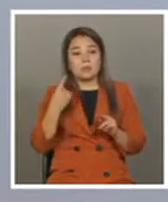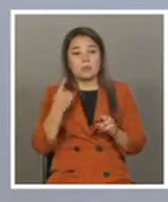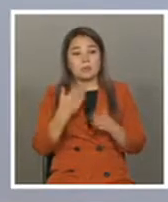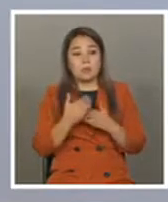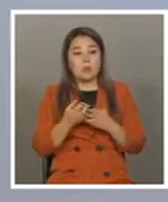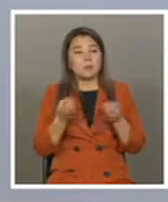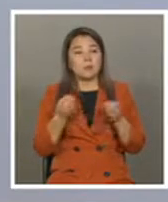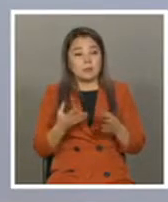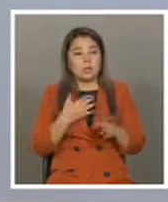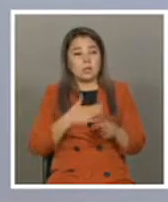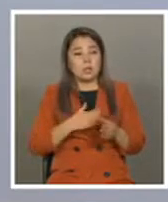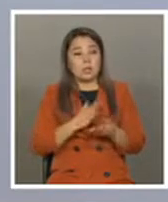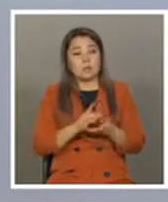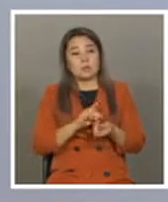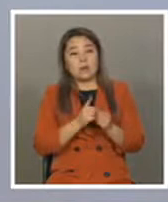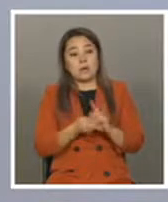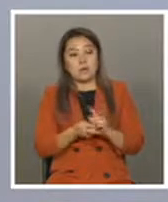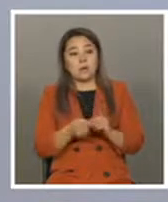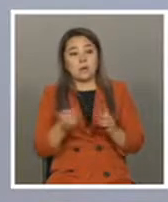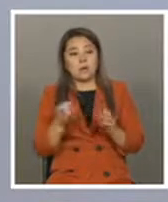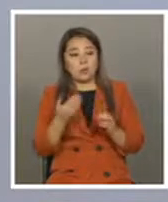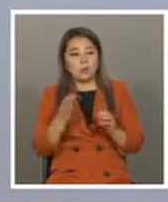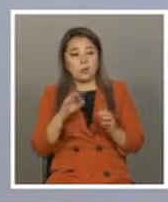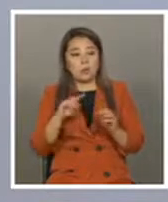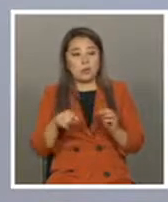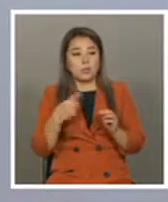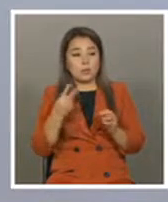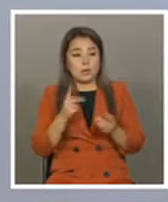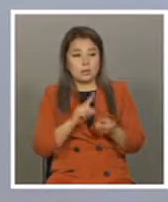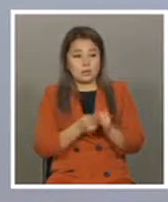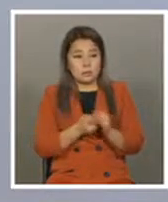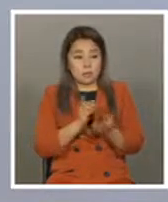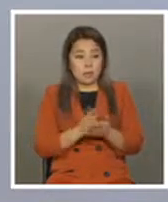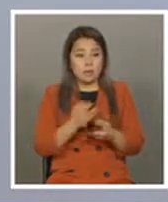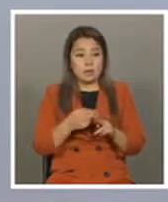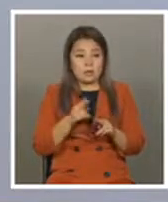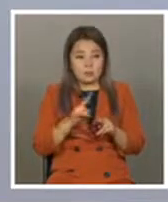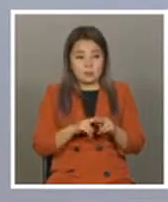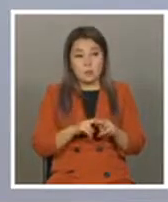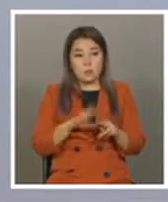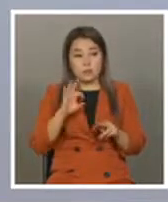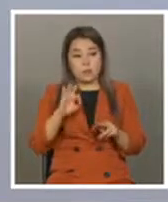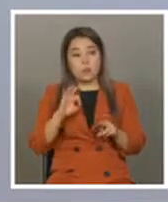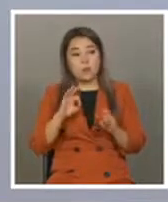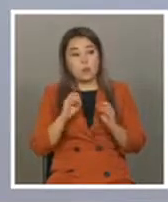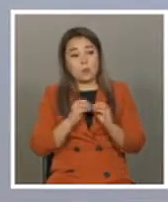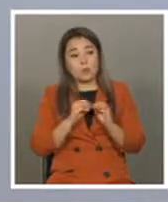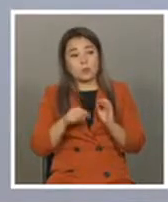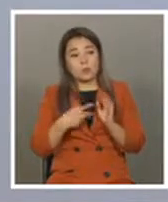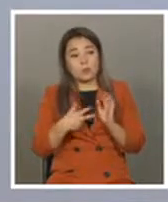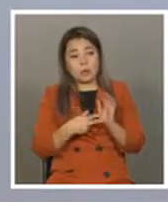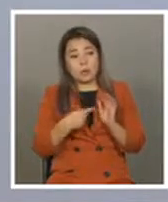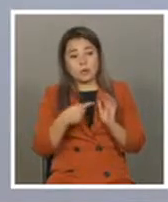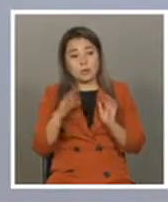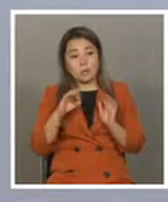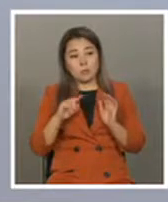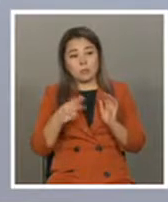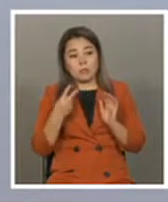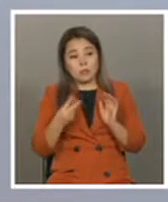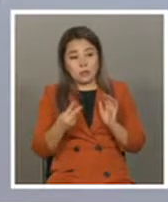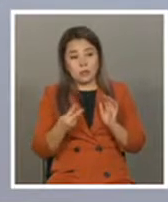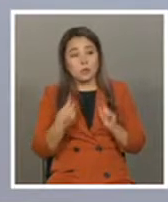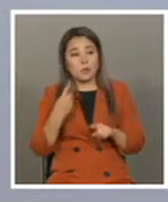берілген, 10-ды ондық бөлшекпен жазғанда бізде 0.12 болады. Яғни 10.18-де 0.12-ні азайтып, оны